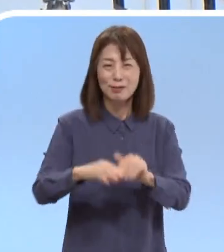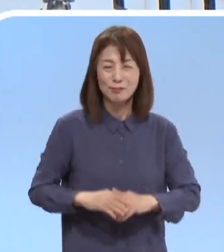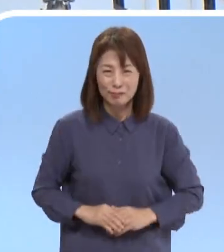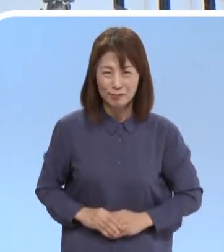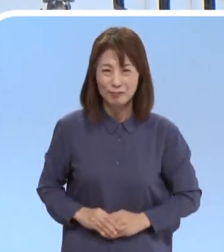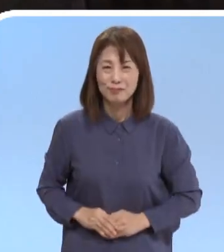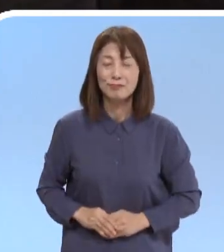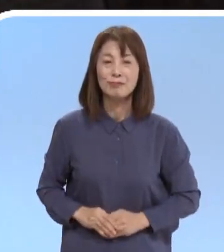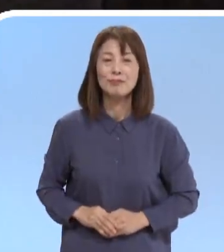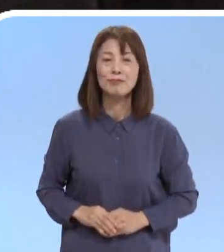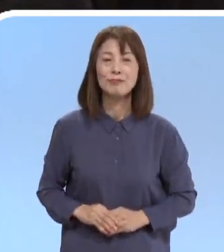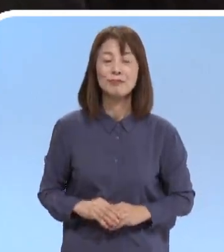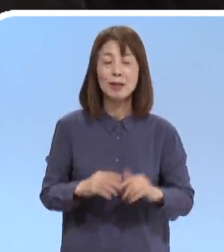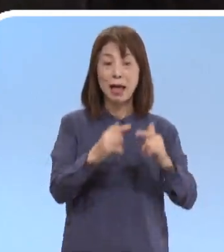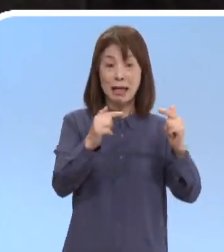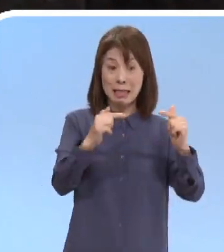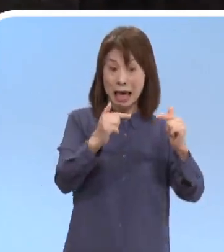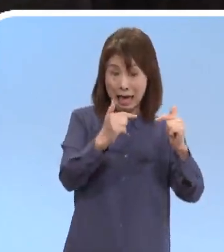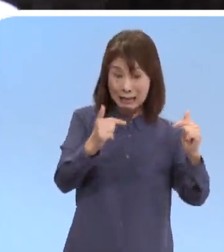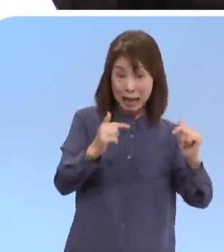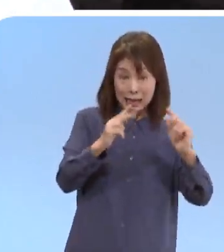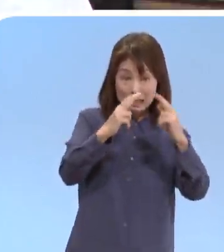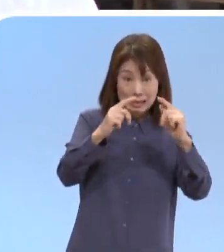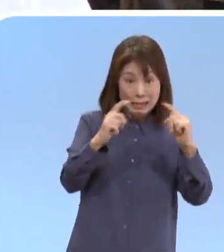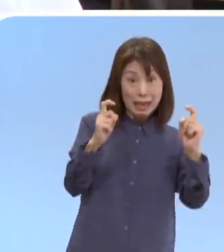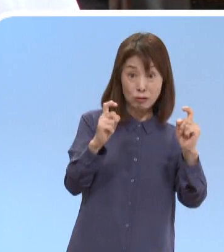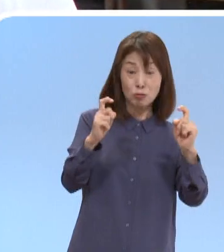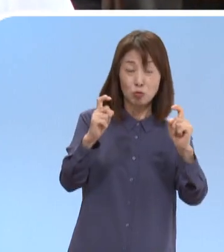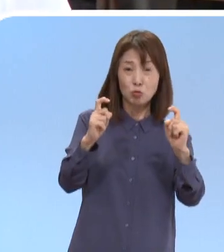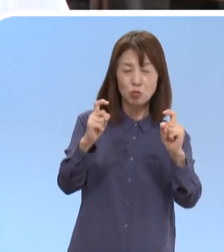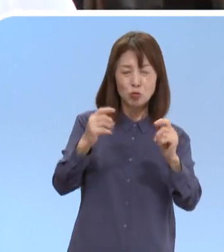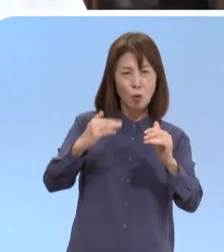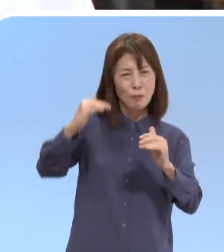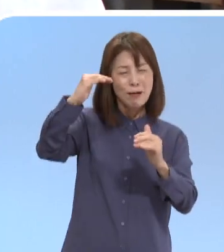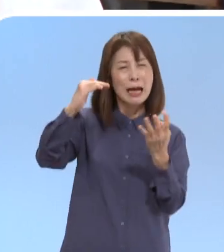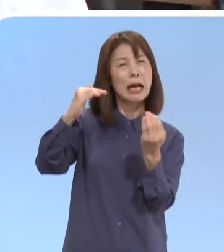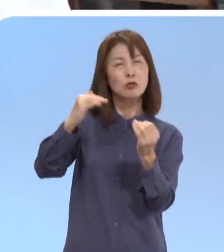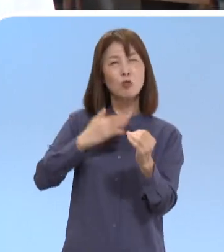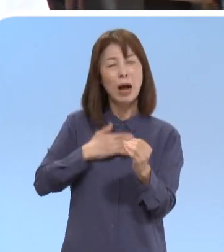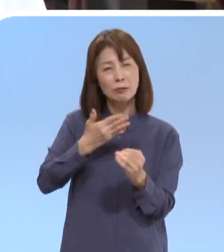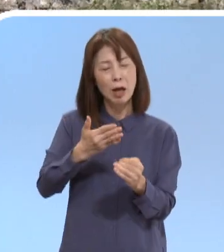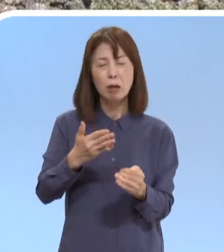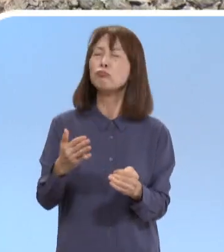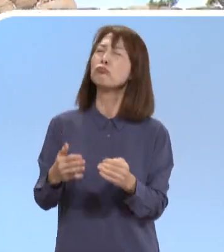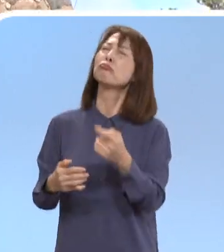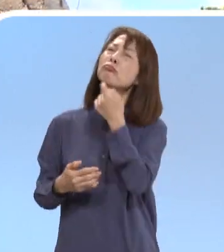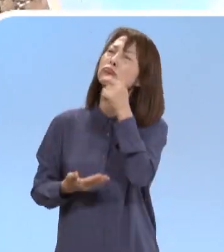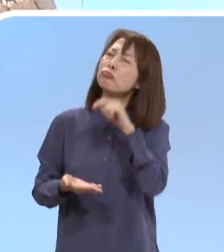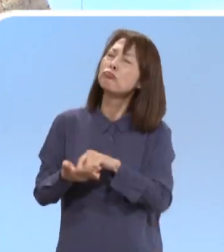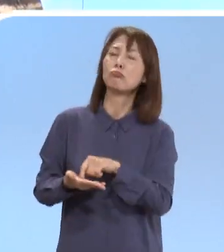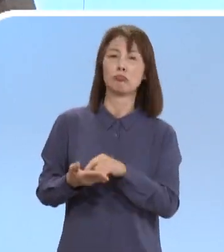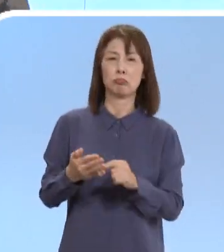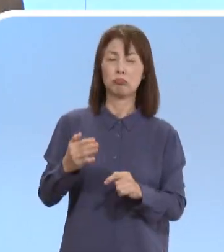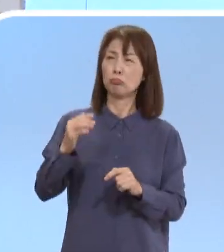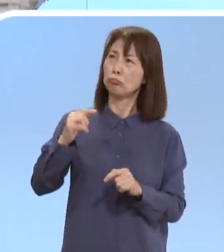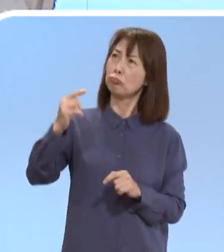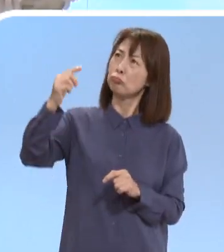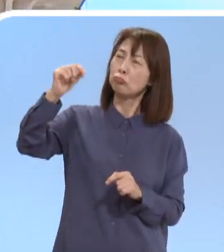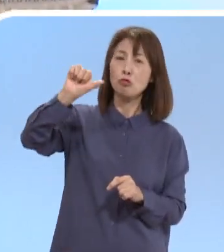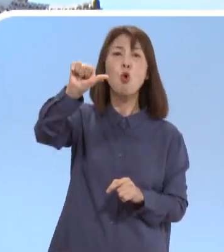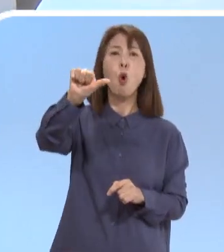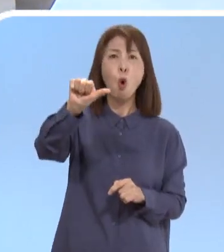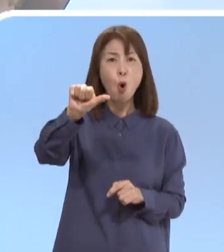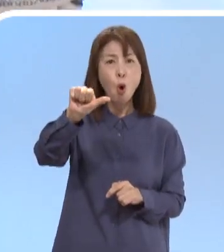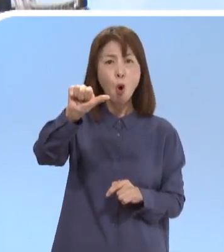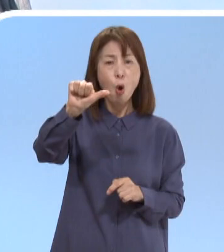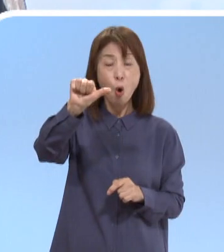。大天守何階建てに見えますかね。 バカにしないでください数えたらいいじゃないですか。1,2,3,5 階建て